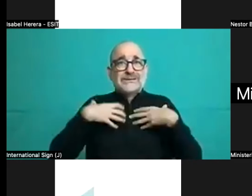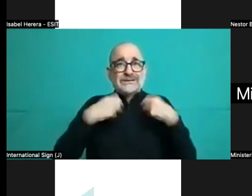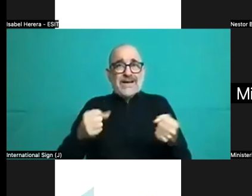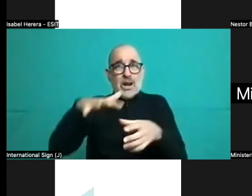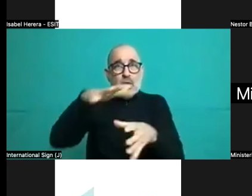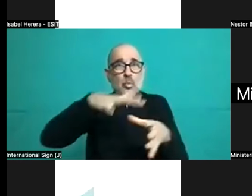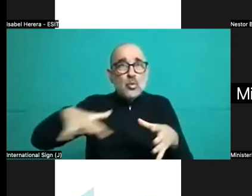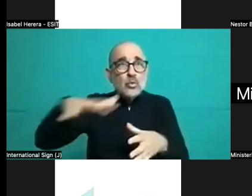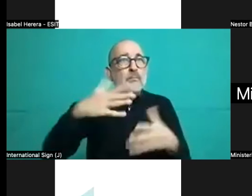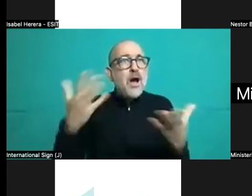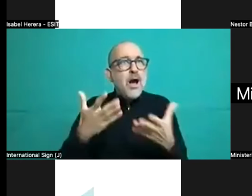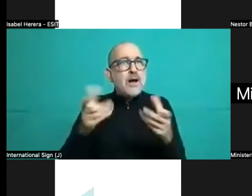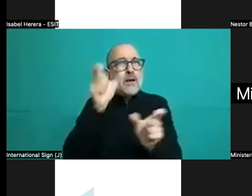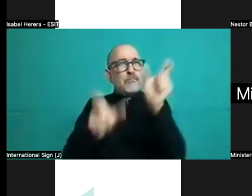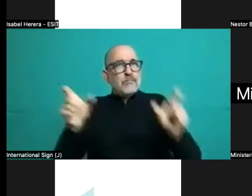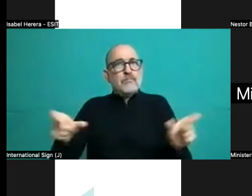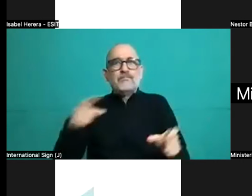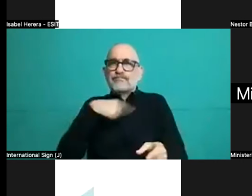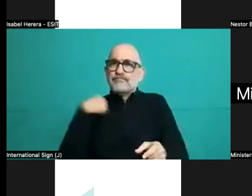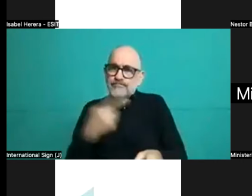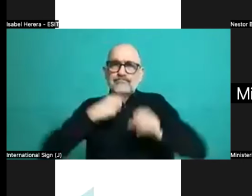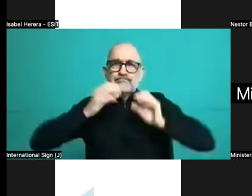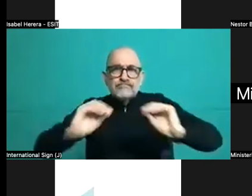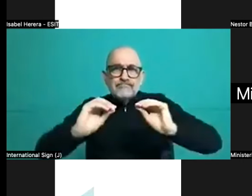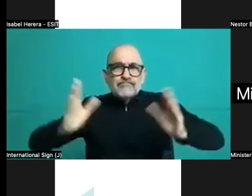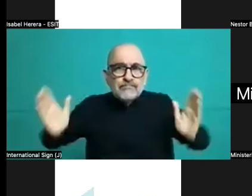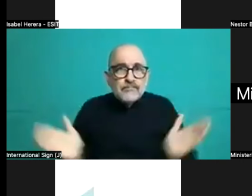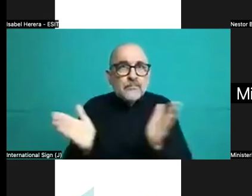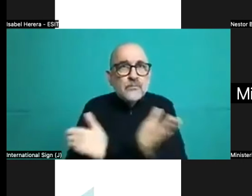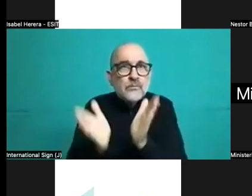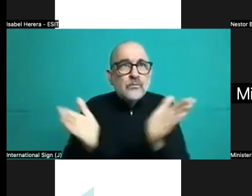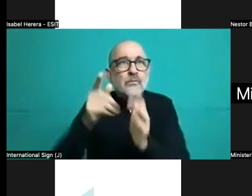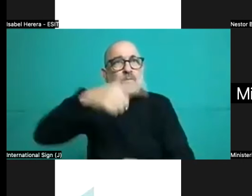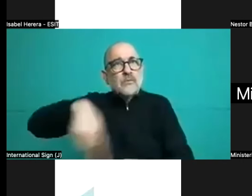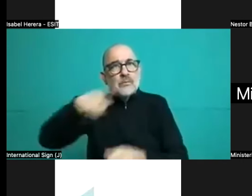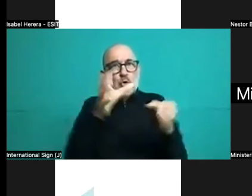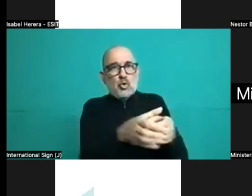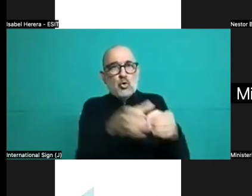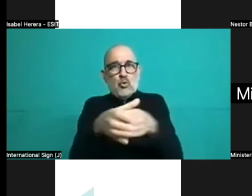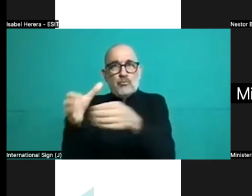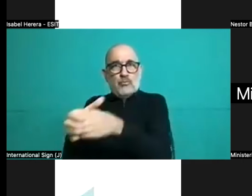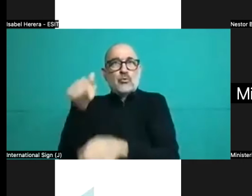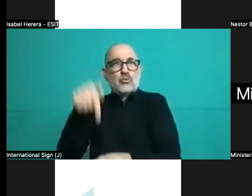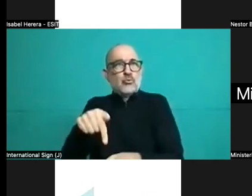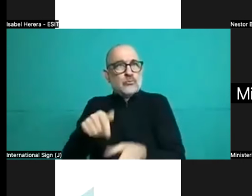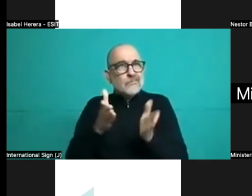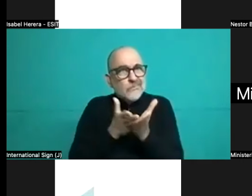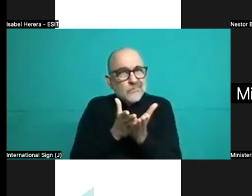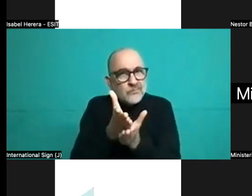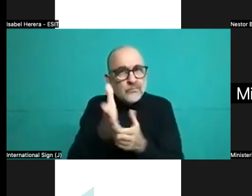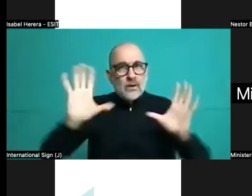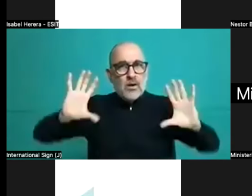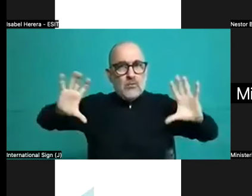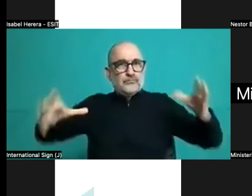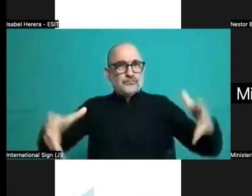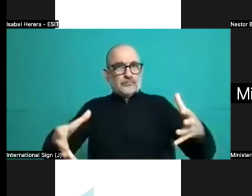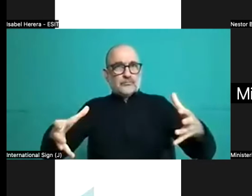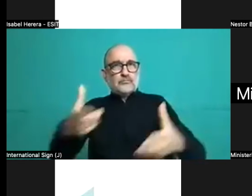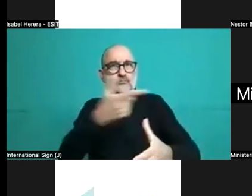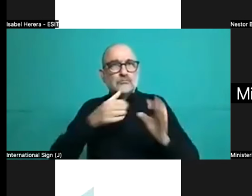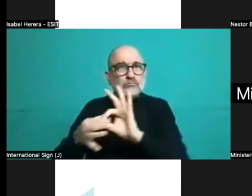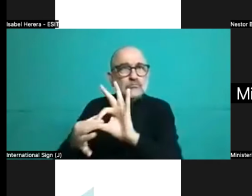Nous participons aussi comment nous rédigeons des articles, bien sûr,